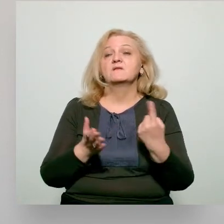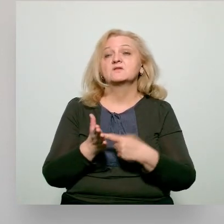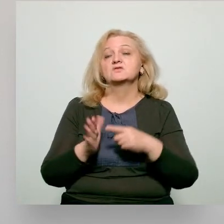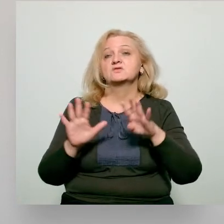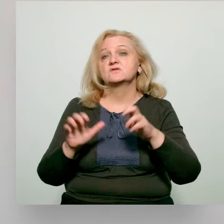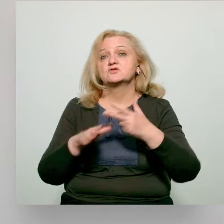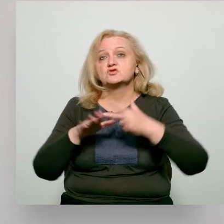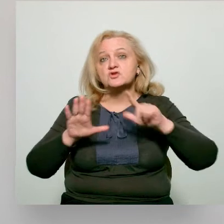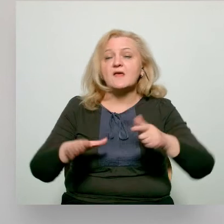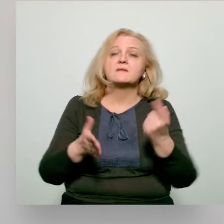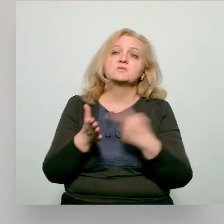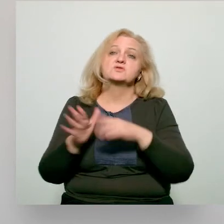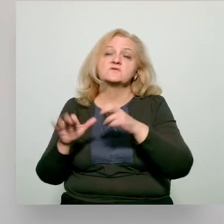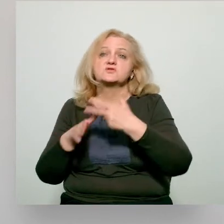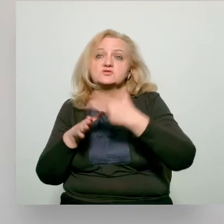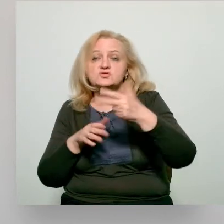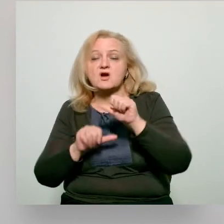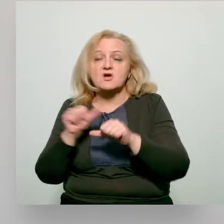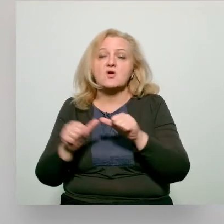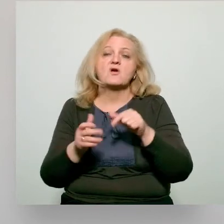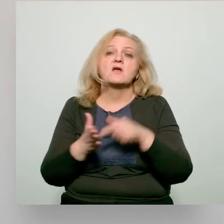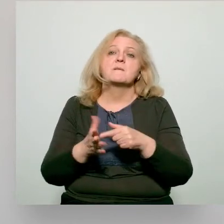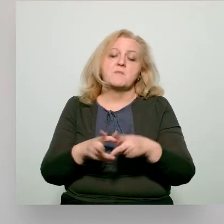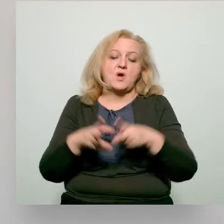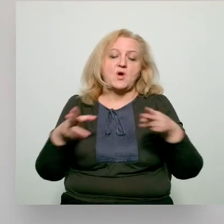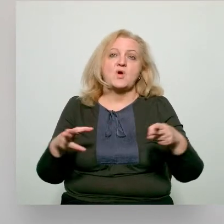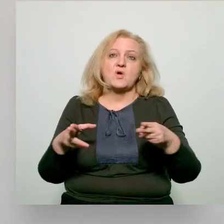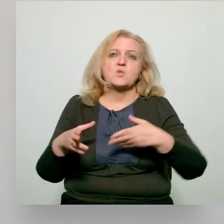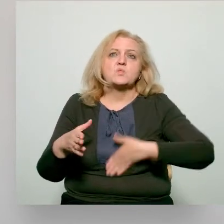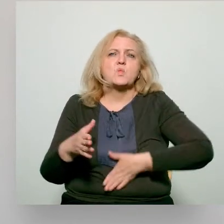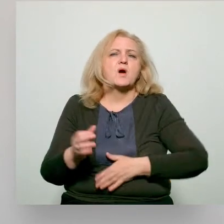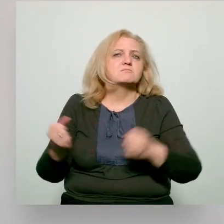37, 33? Dlaczego głód? Otóż dlatego, że